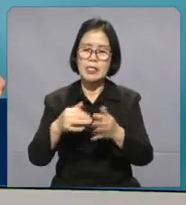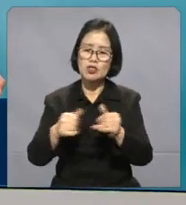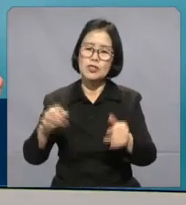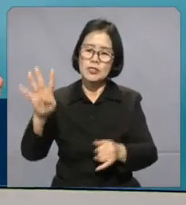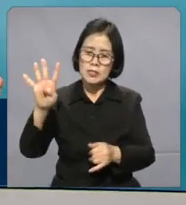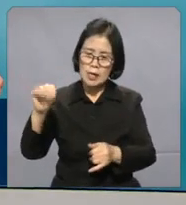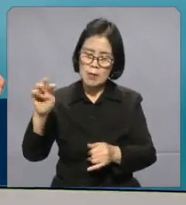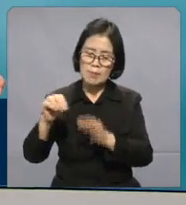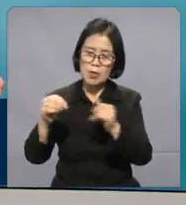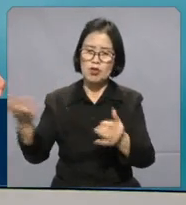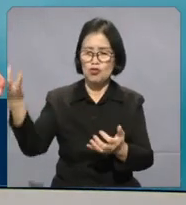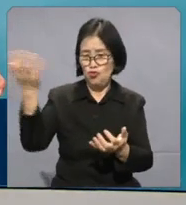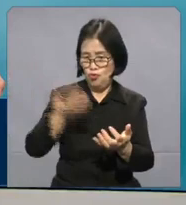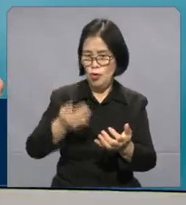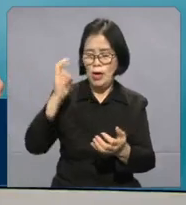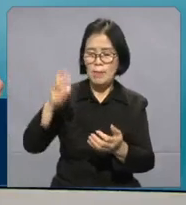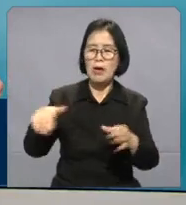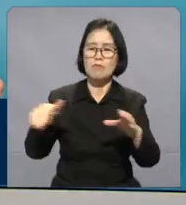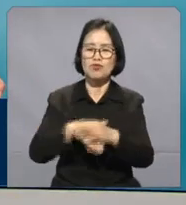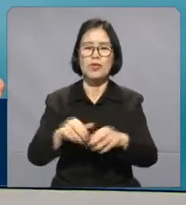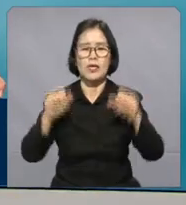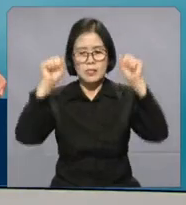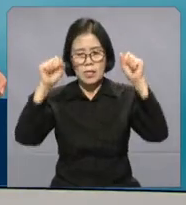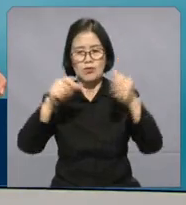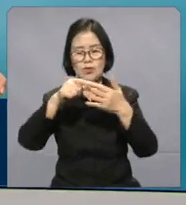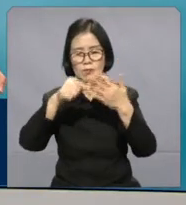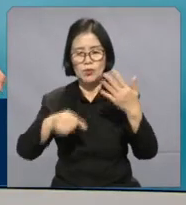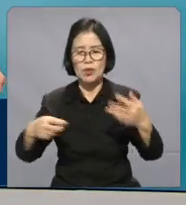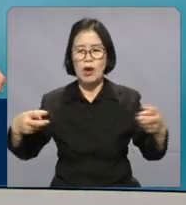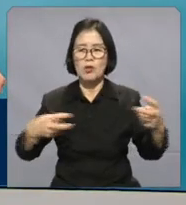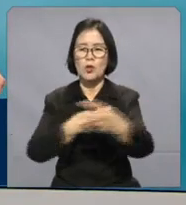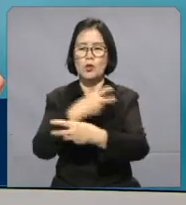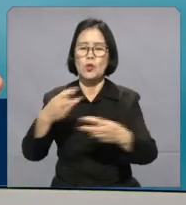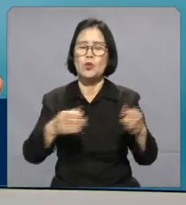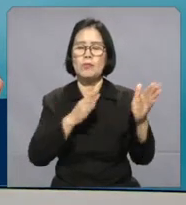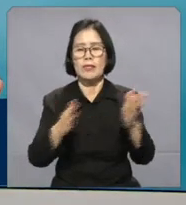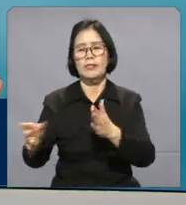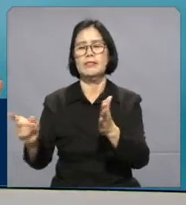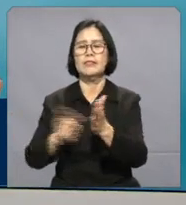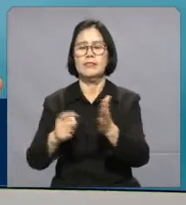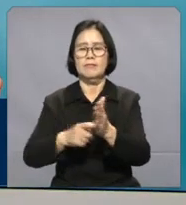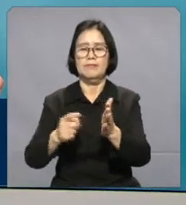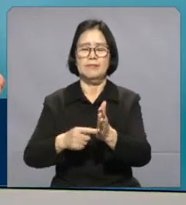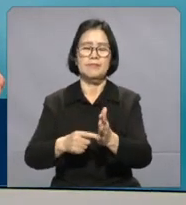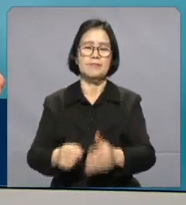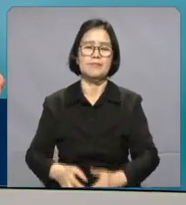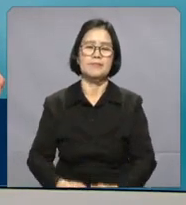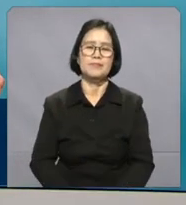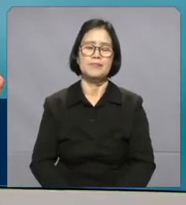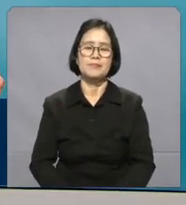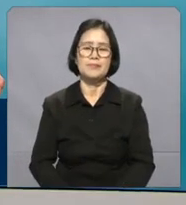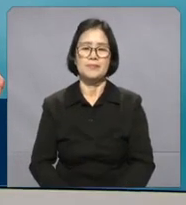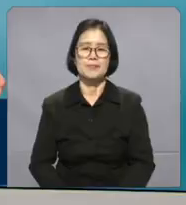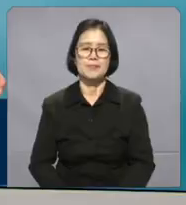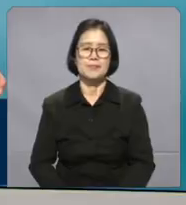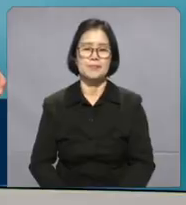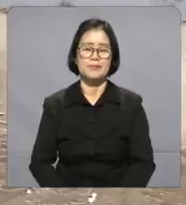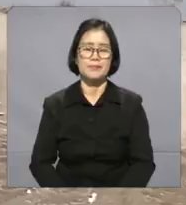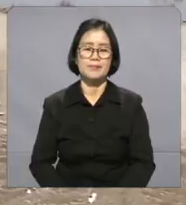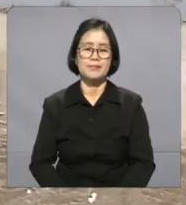명이 유입될 것으로 보여 문화 체육 인프라와 광역 교통 마련이 시급해 보입니다. 유은총 기자입니다.